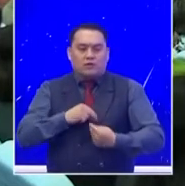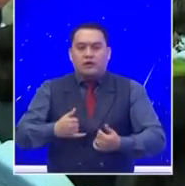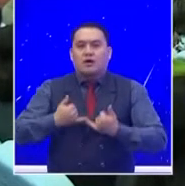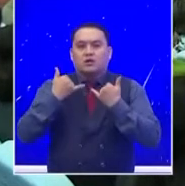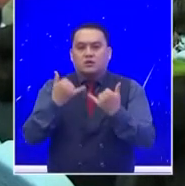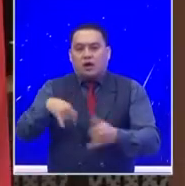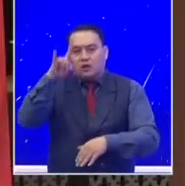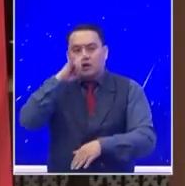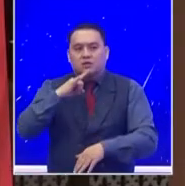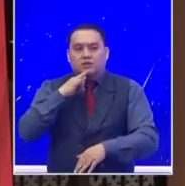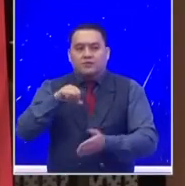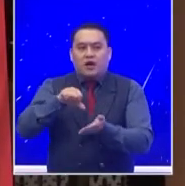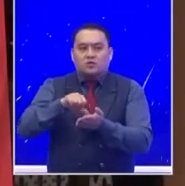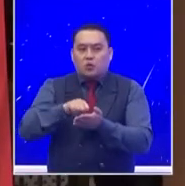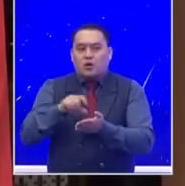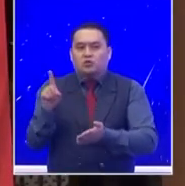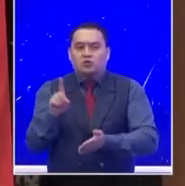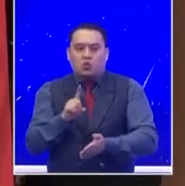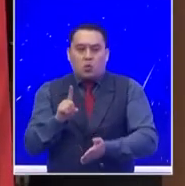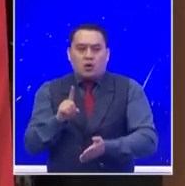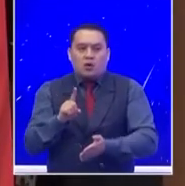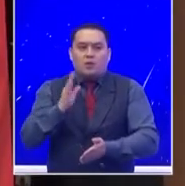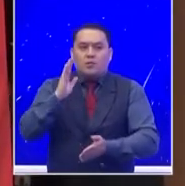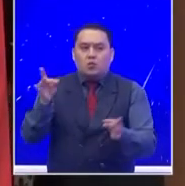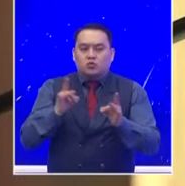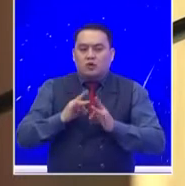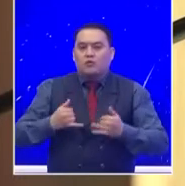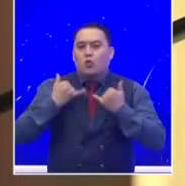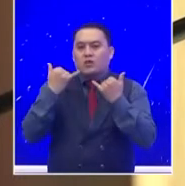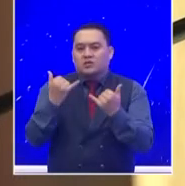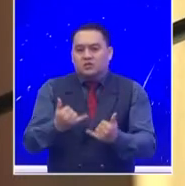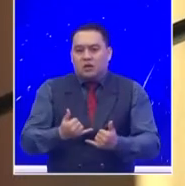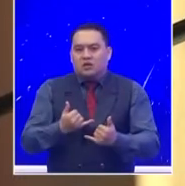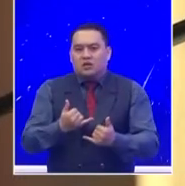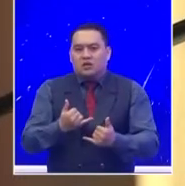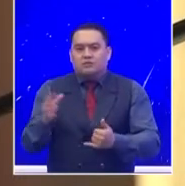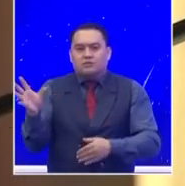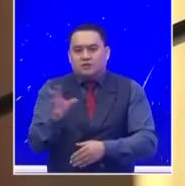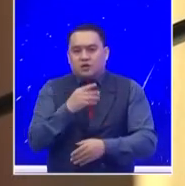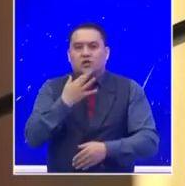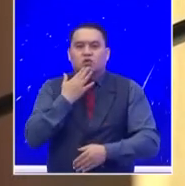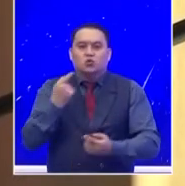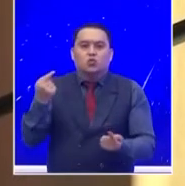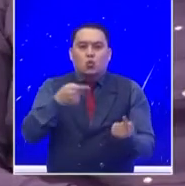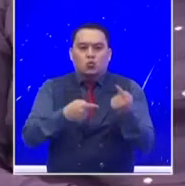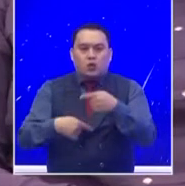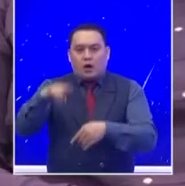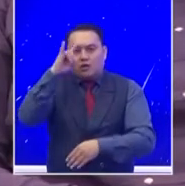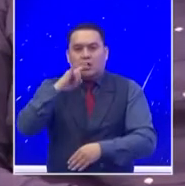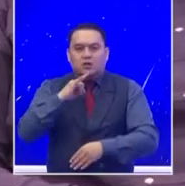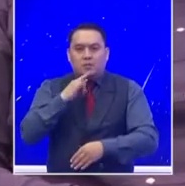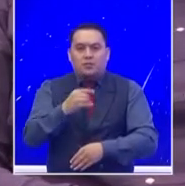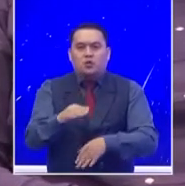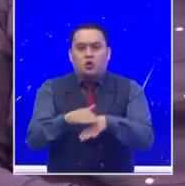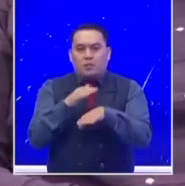Казахстана. Выступавший отметил, что предстоящее торжество – дань уважения и благодарности всех этносов друг другу и казахам,